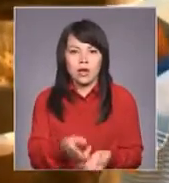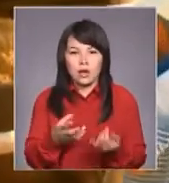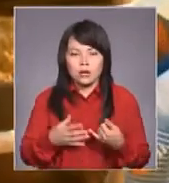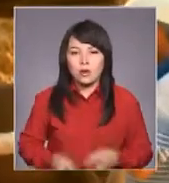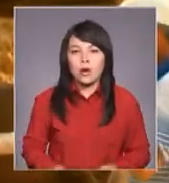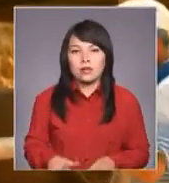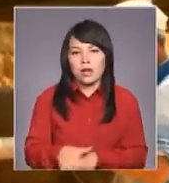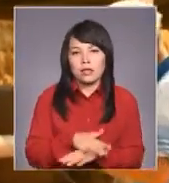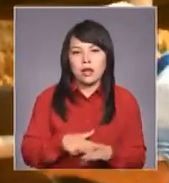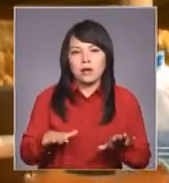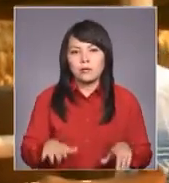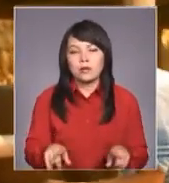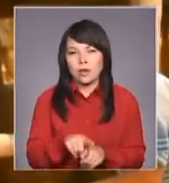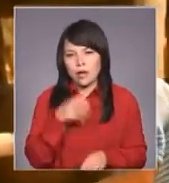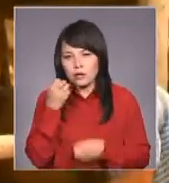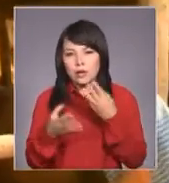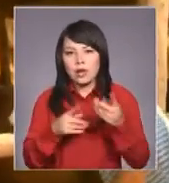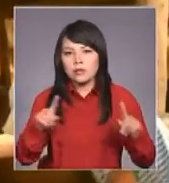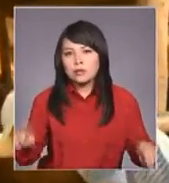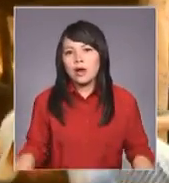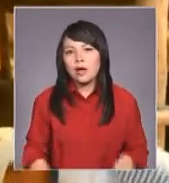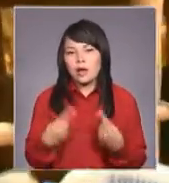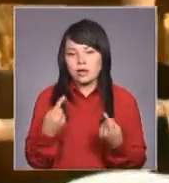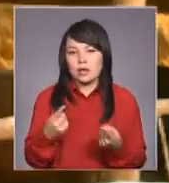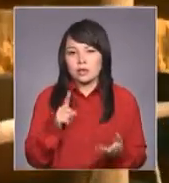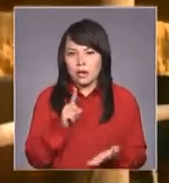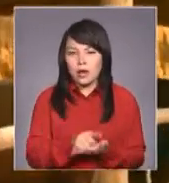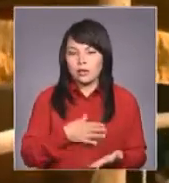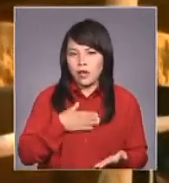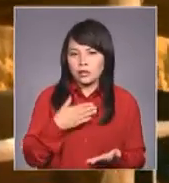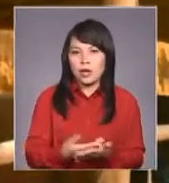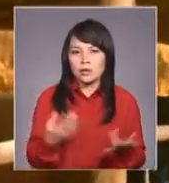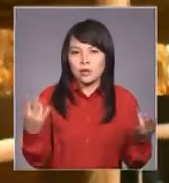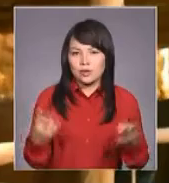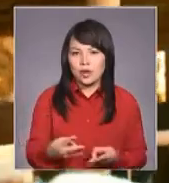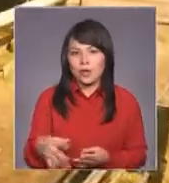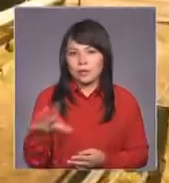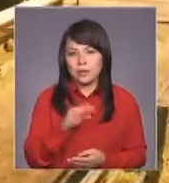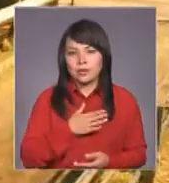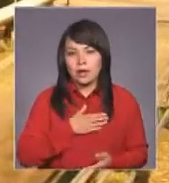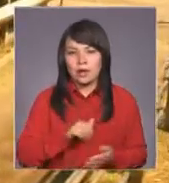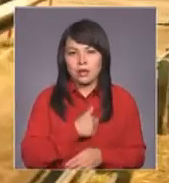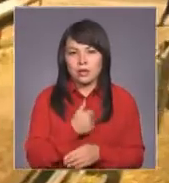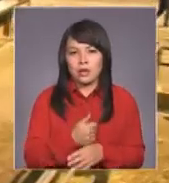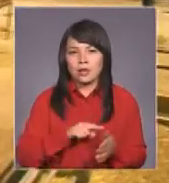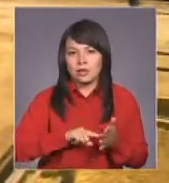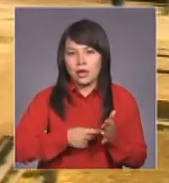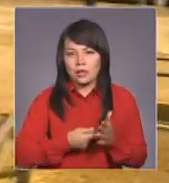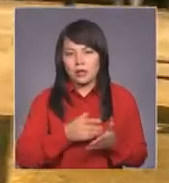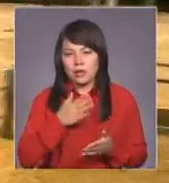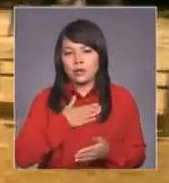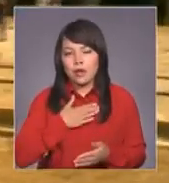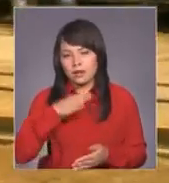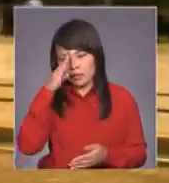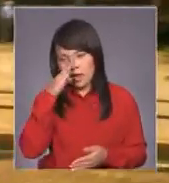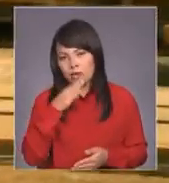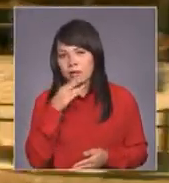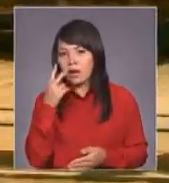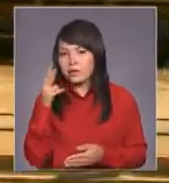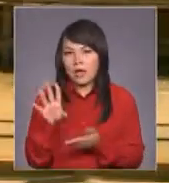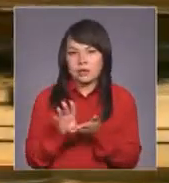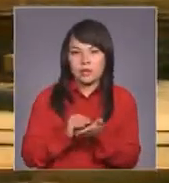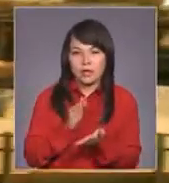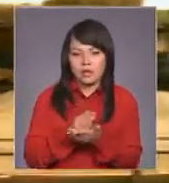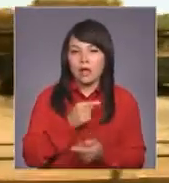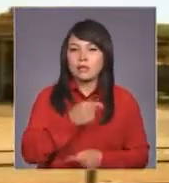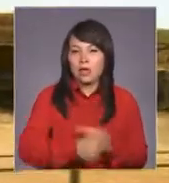осы өсіп өркендеуіне, гүлденуіне атсалысу бар мақсатымыз. Әке көрген оқ жонар демекші, ата